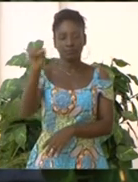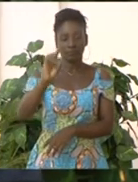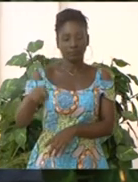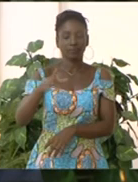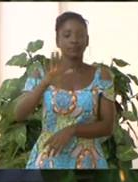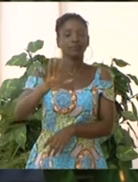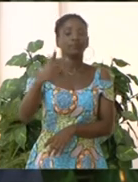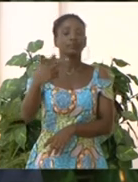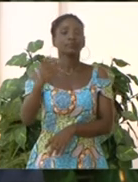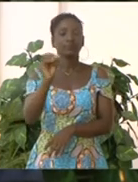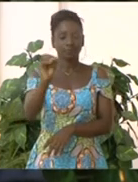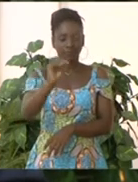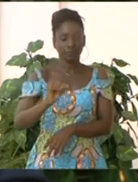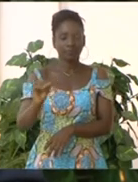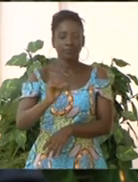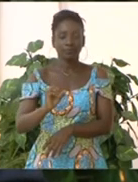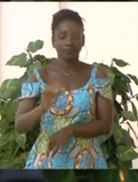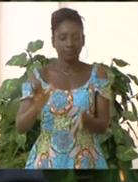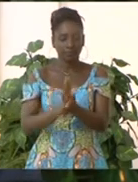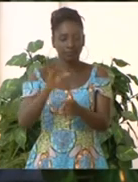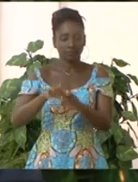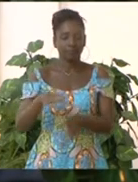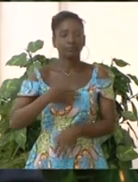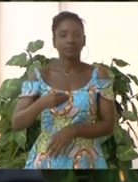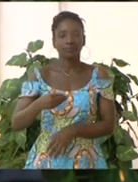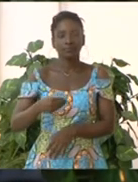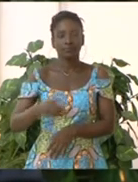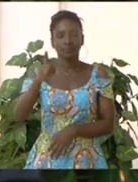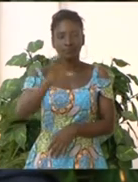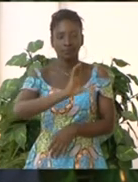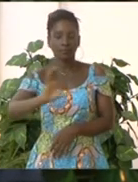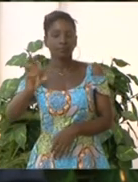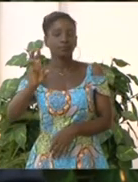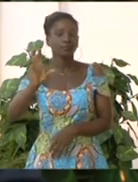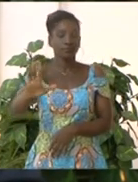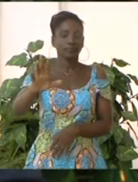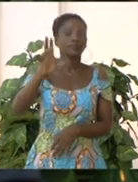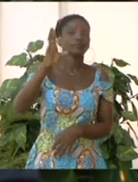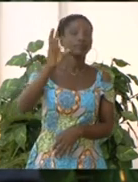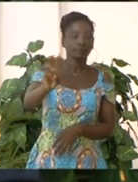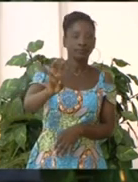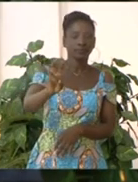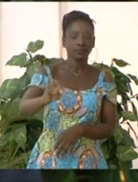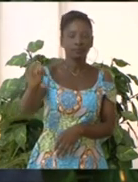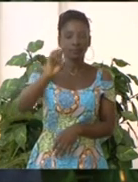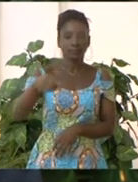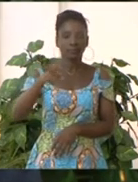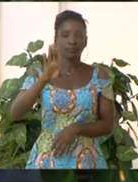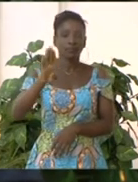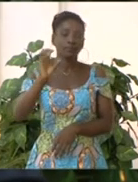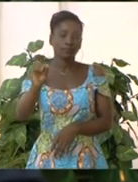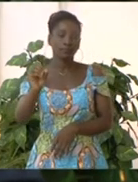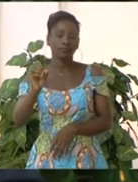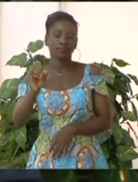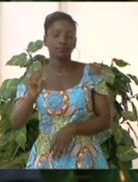53% du le teint blanc 156 soit 0,40 %